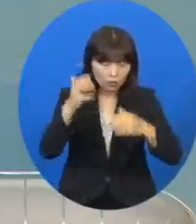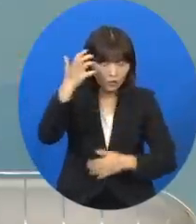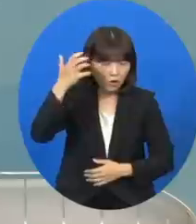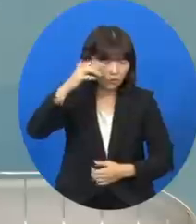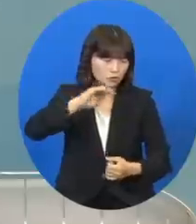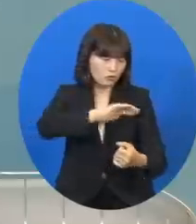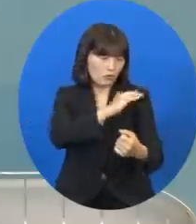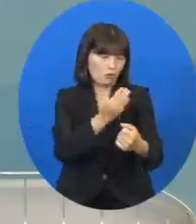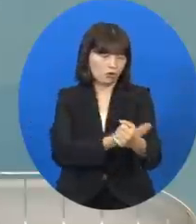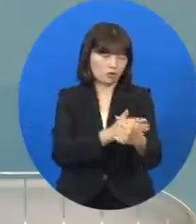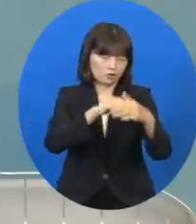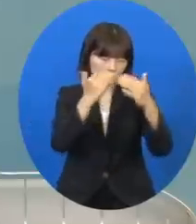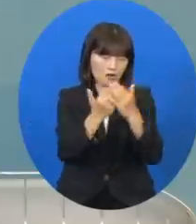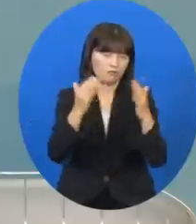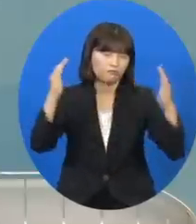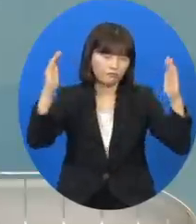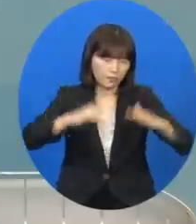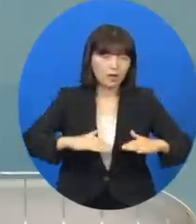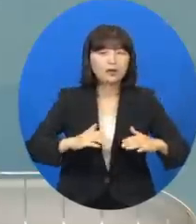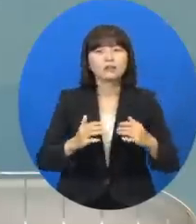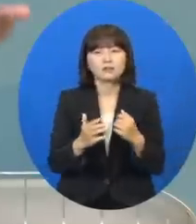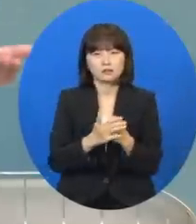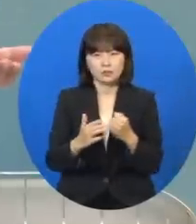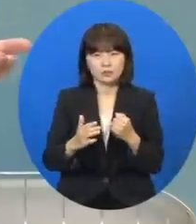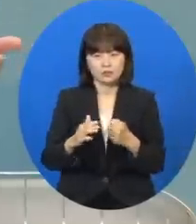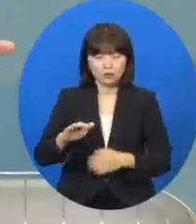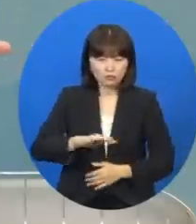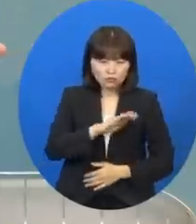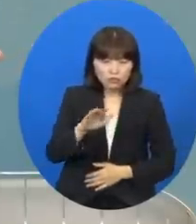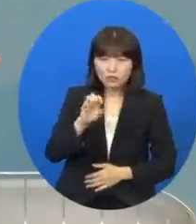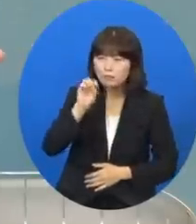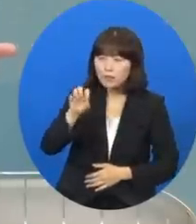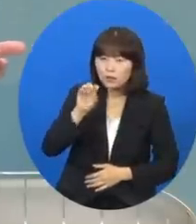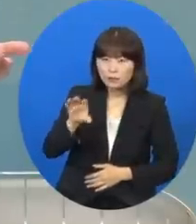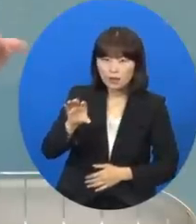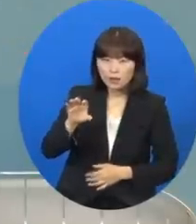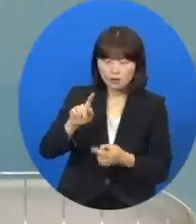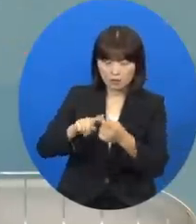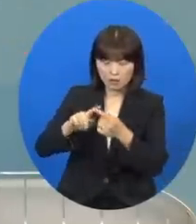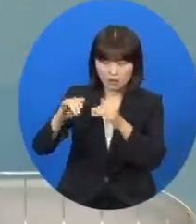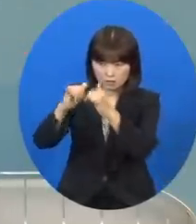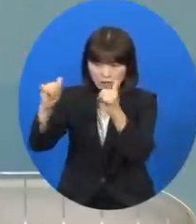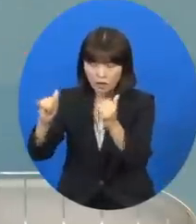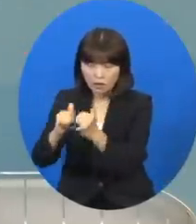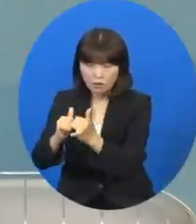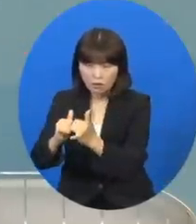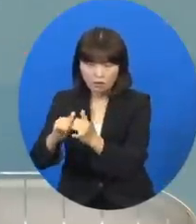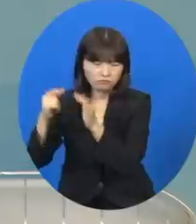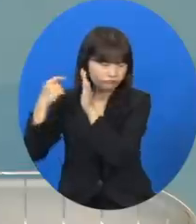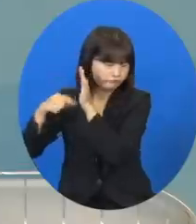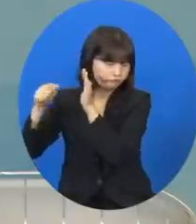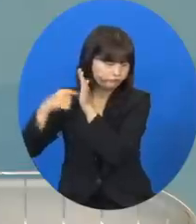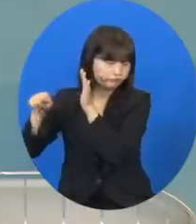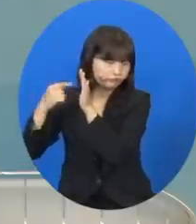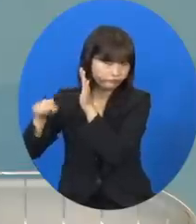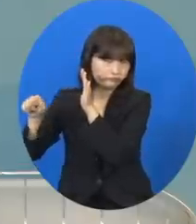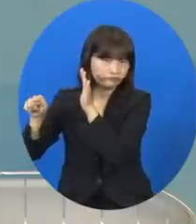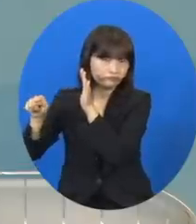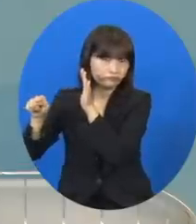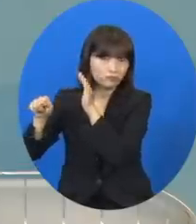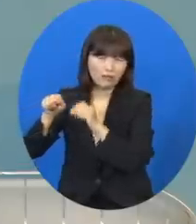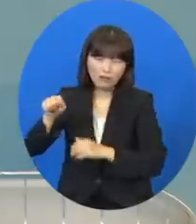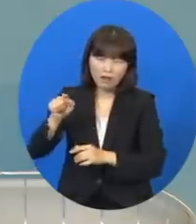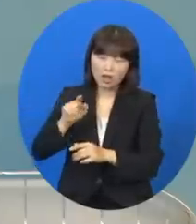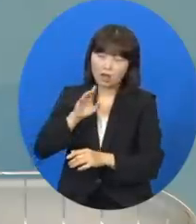거의 무너져 버렸기 때문에 우리가 무슨 말을 해도 사회가 들은 척도 안 하는, 이게